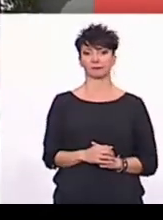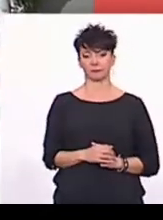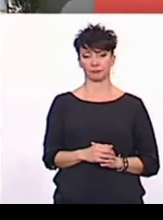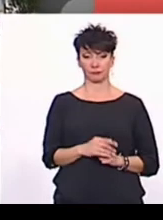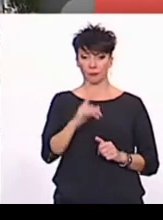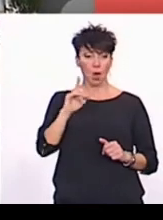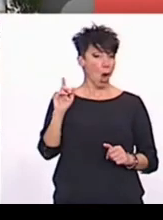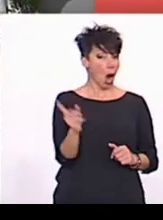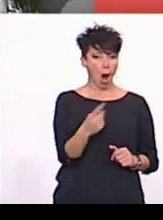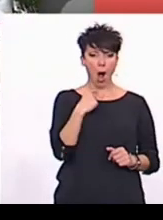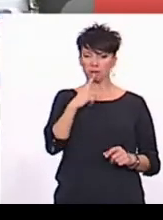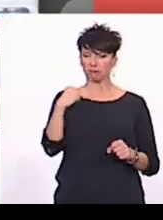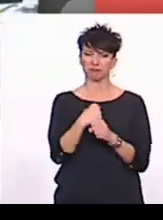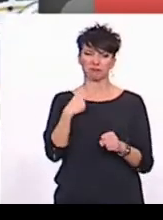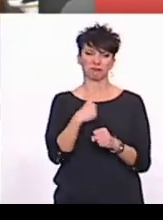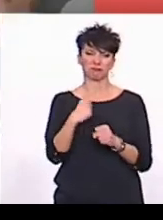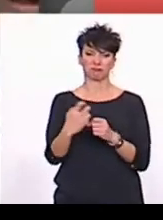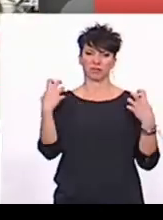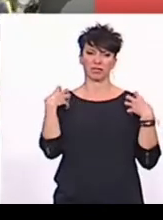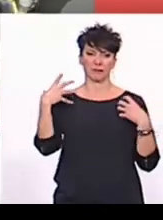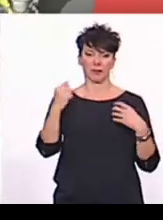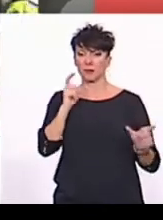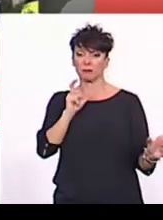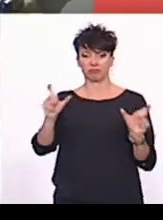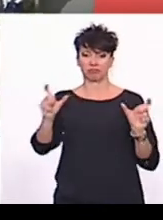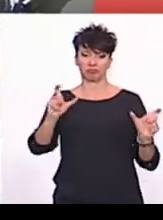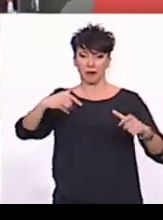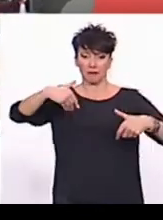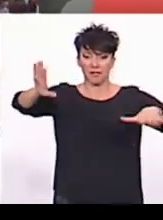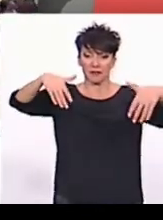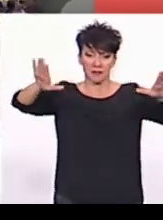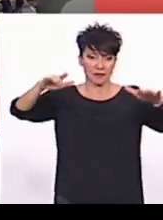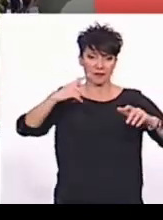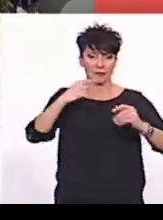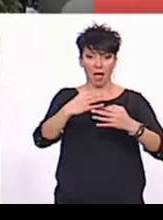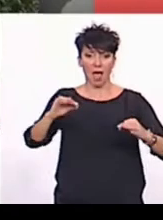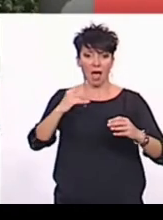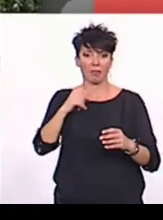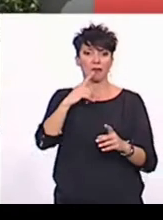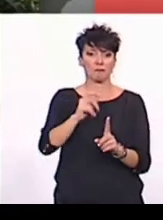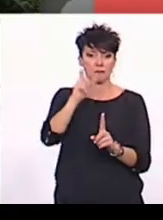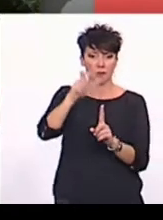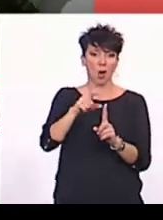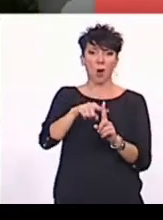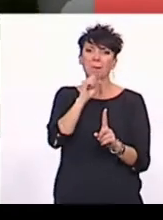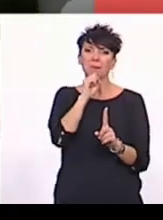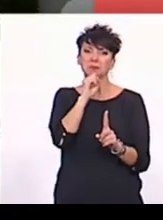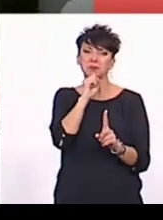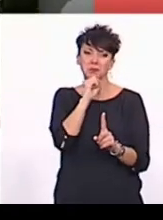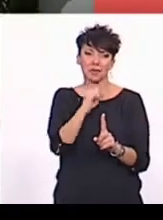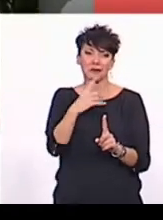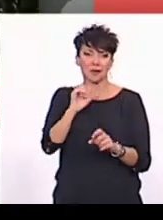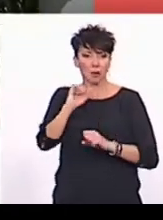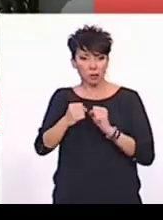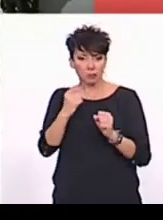διασπορά. Όλοι με επαγγελματισμό και ευθύνη. Αυτές τις δύσκολες στιγμές για το Εθνικό Σύστημα Υγείας προσπαθούν να κάνουν το καλύτερο.